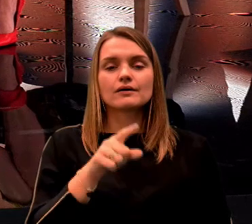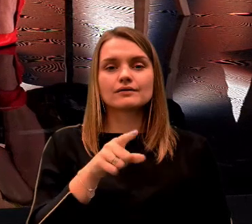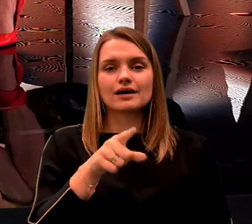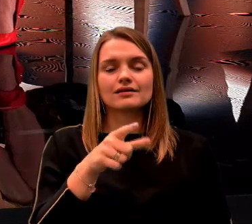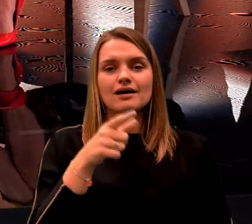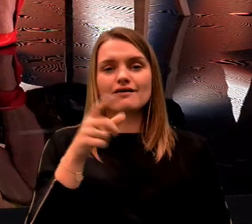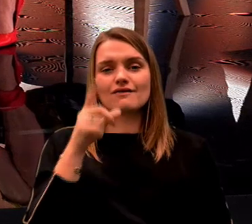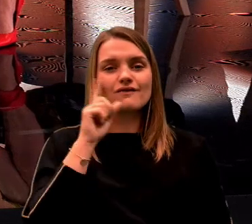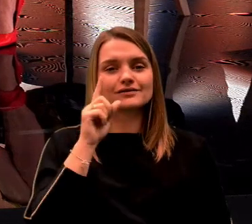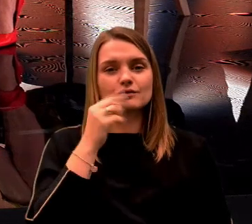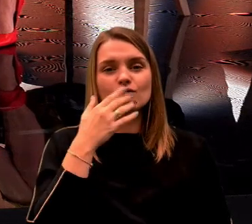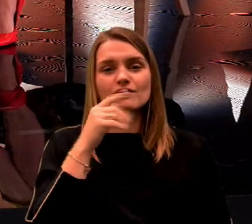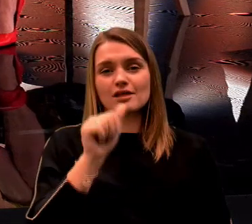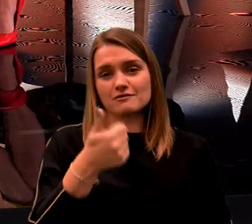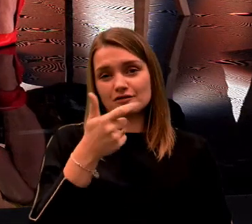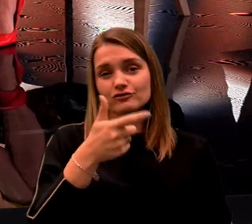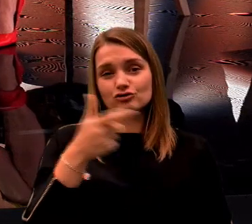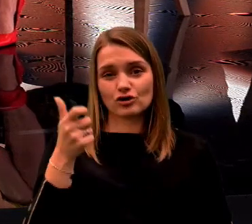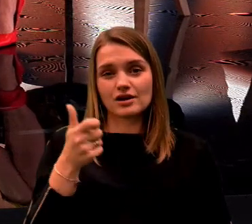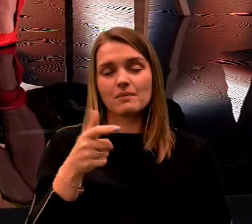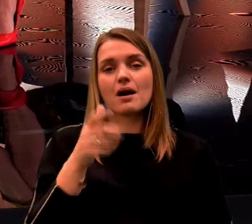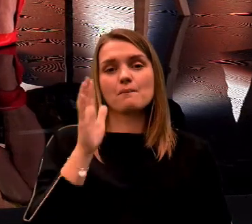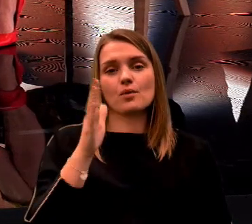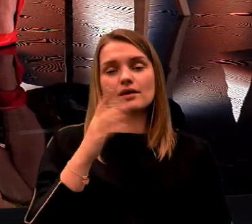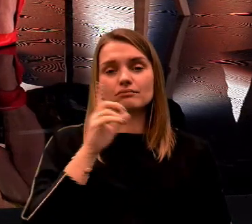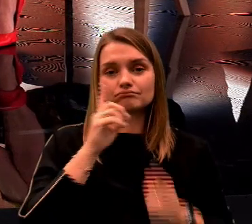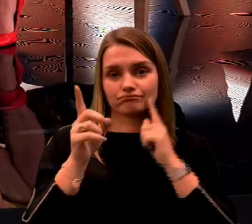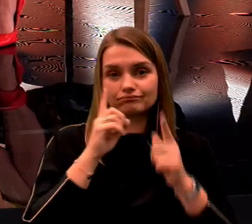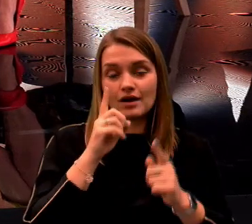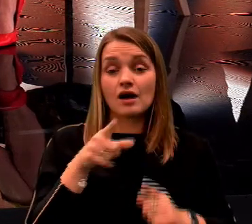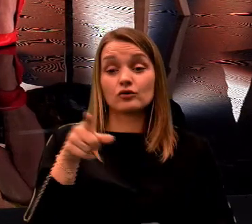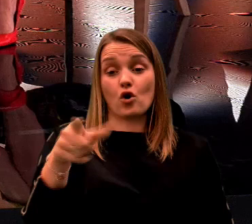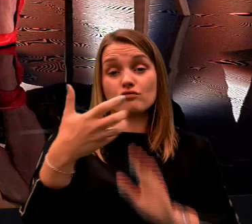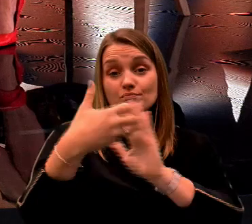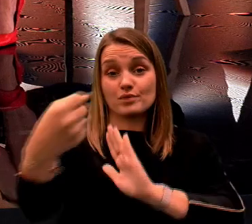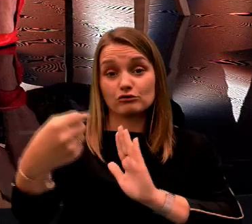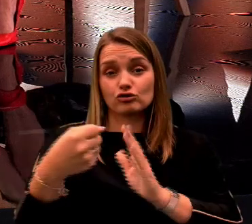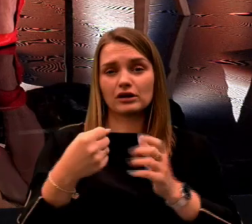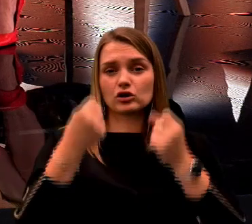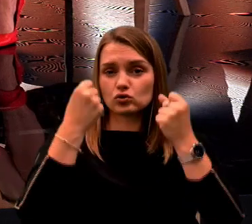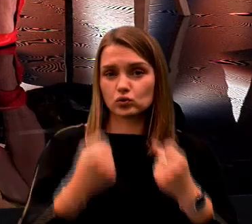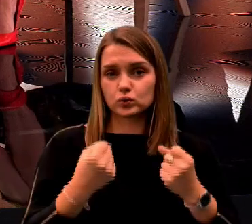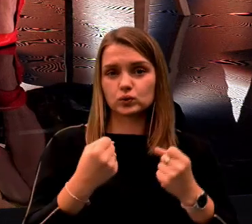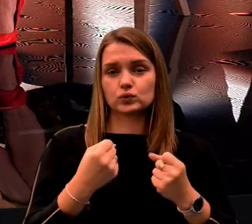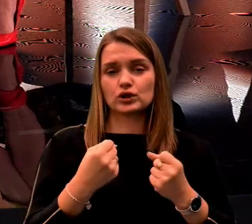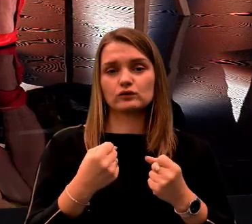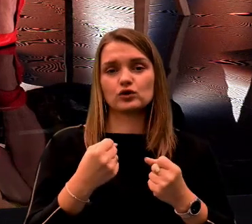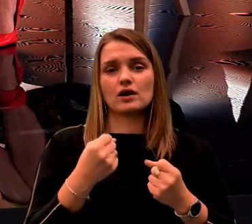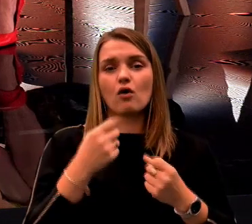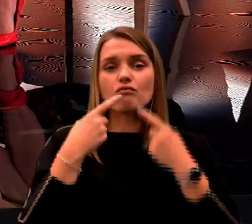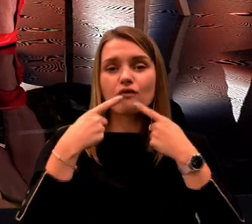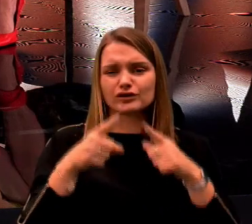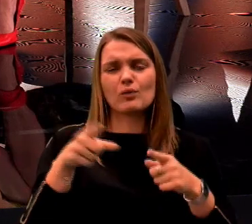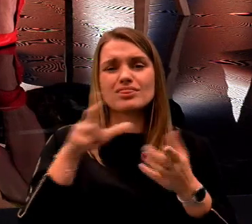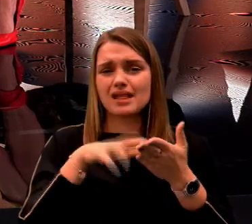będziemy gadali, on bierze decyzję, bierze ciężar tej odpowiedzialności, bo on na pewno nie strzeli, jeżeli, czyli